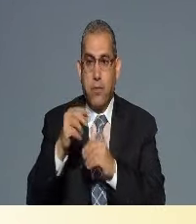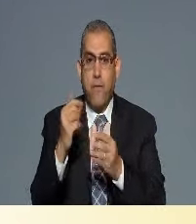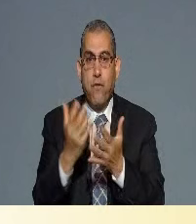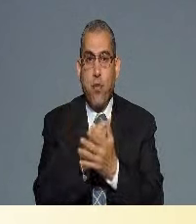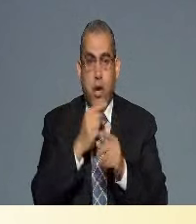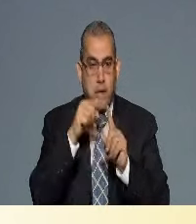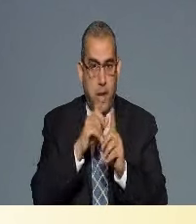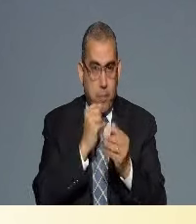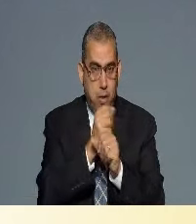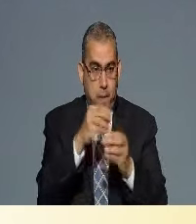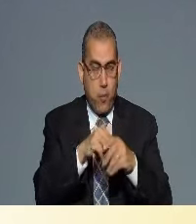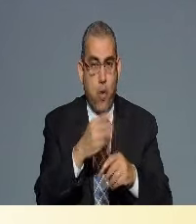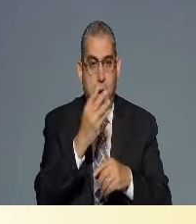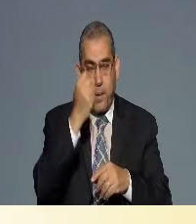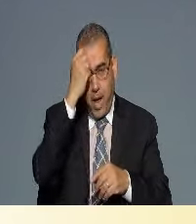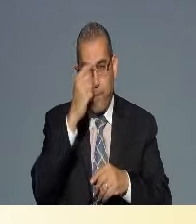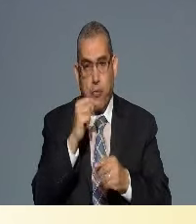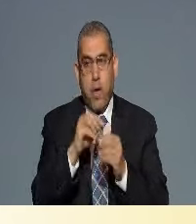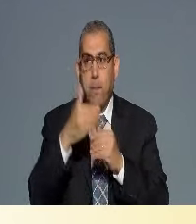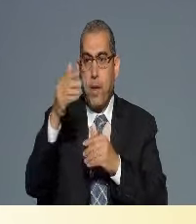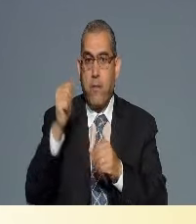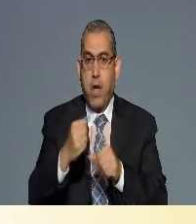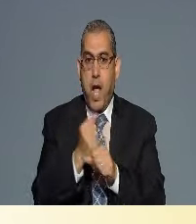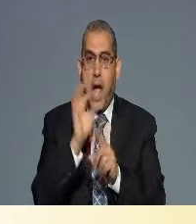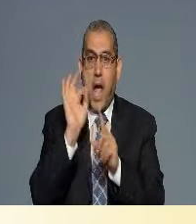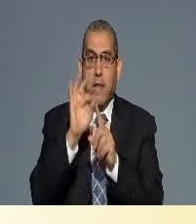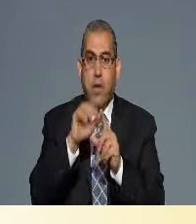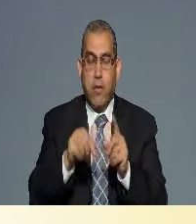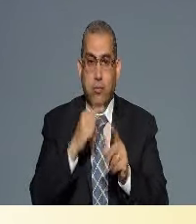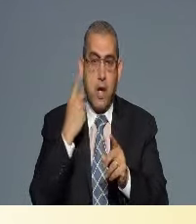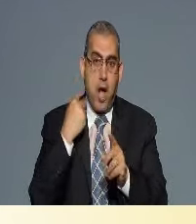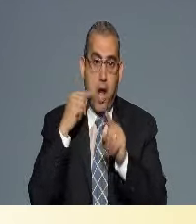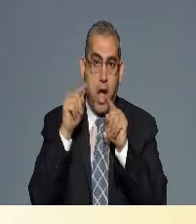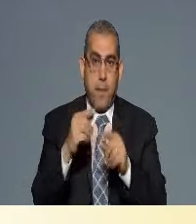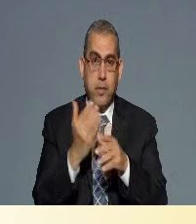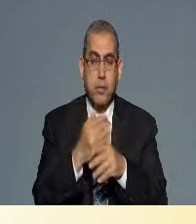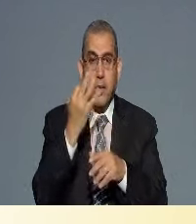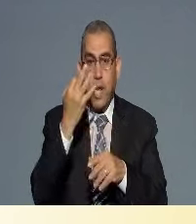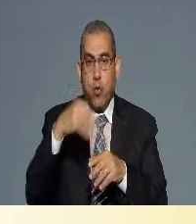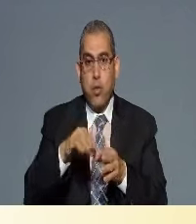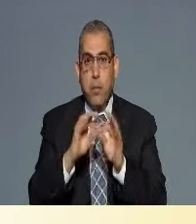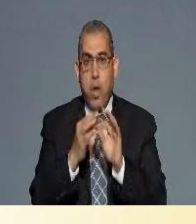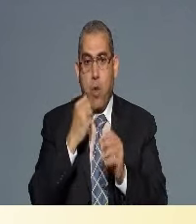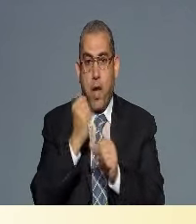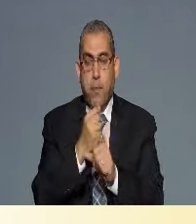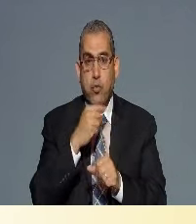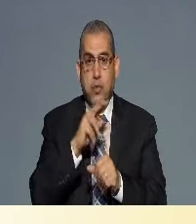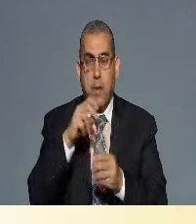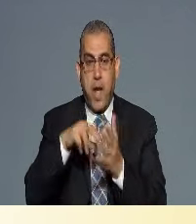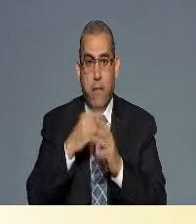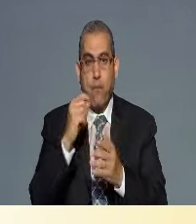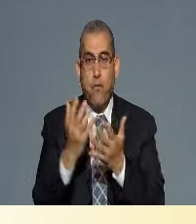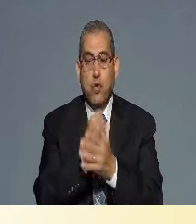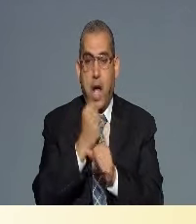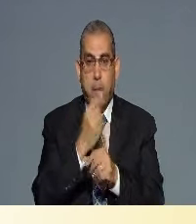غير مباشره و40,000 فرصه مباشره. احنا مستهدفين سيادتك الرقم ده، 3.5 مليون و80 ألف فرصة عمل مباشرة